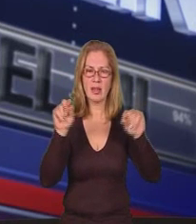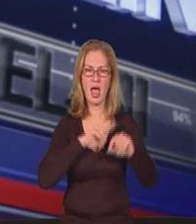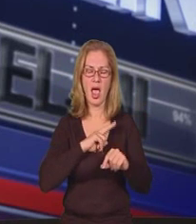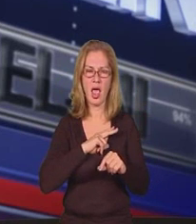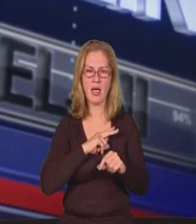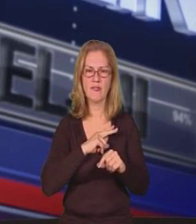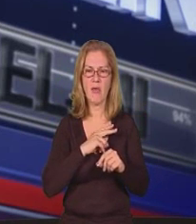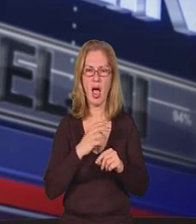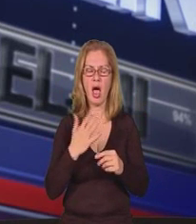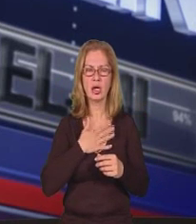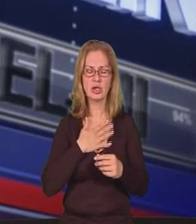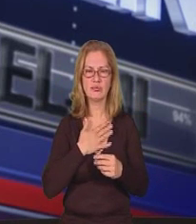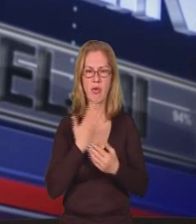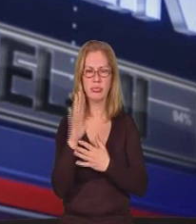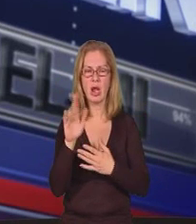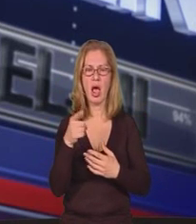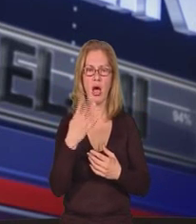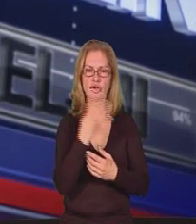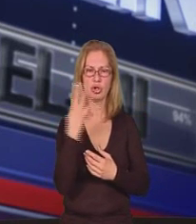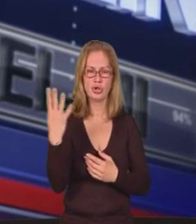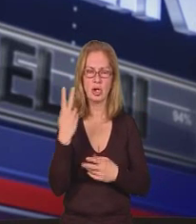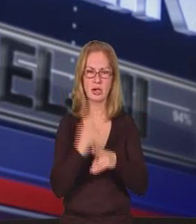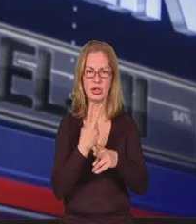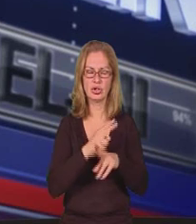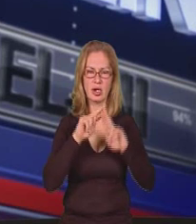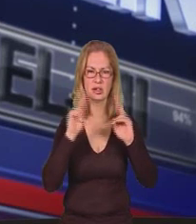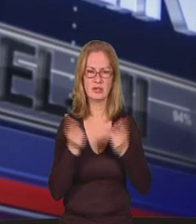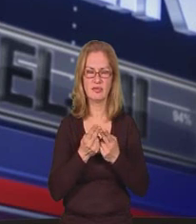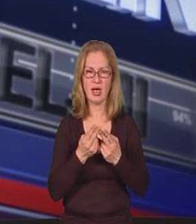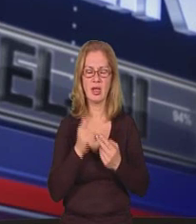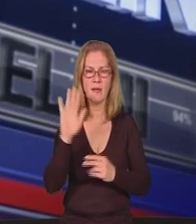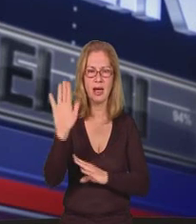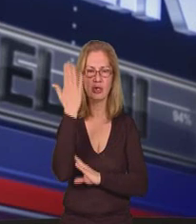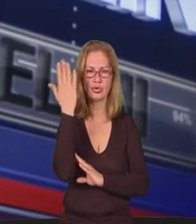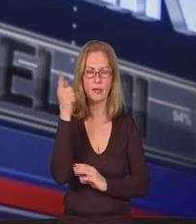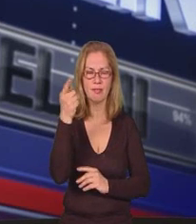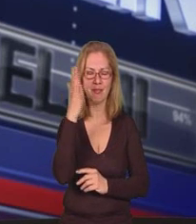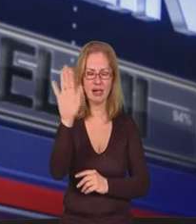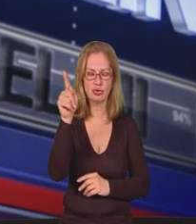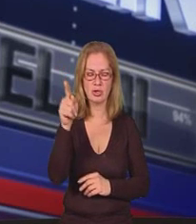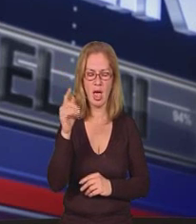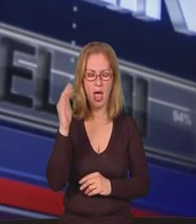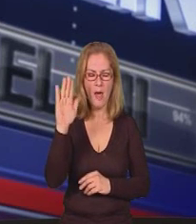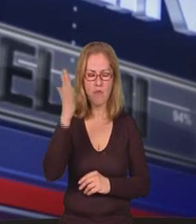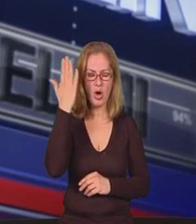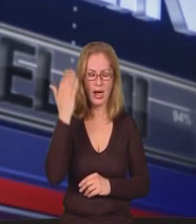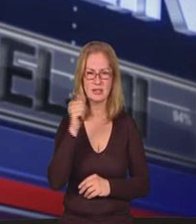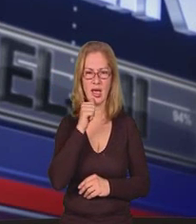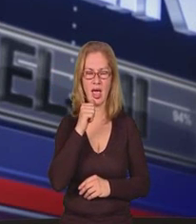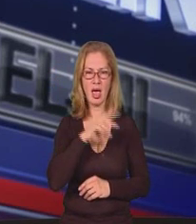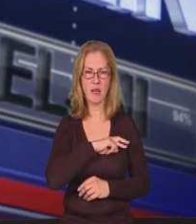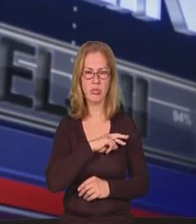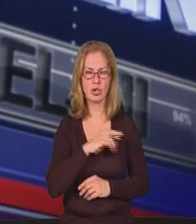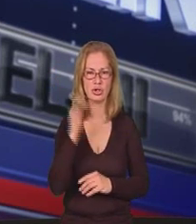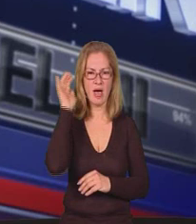u 44 zemlje sveta. Otvaranju nove fabrike prisustvovali su predsjednici Republičke i Pokrajinske vlade kao